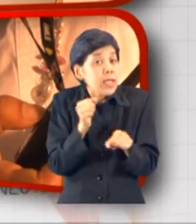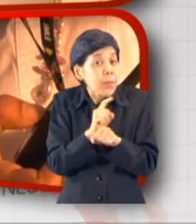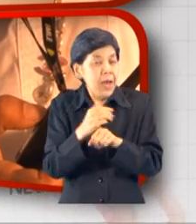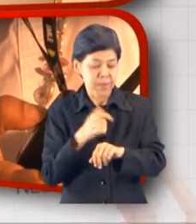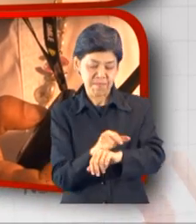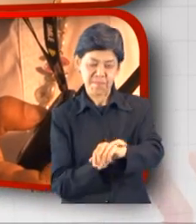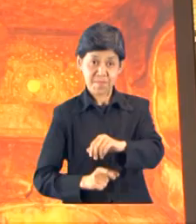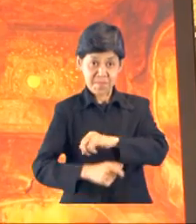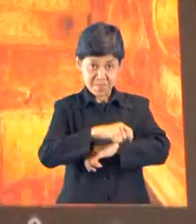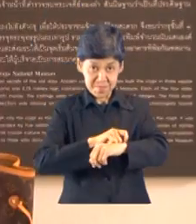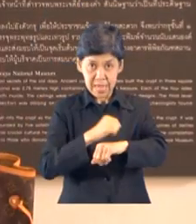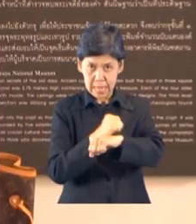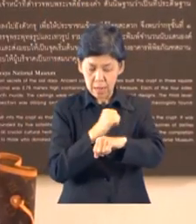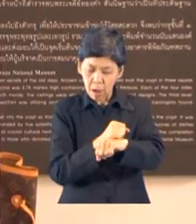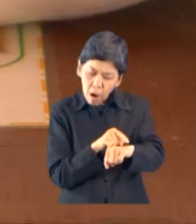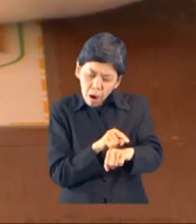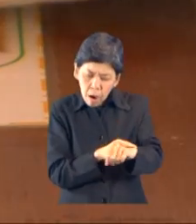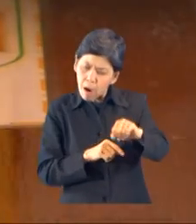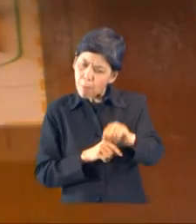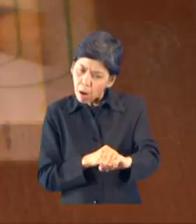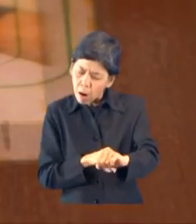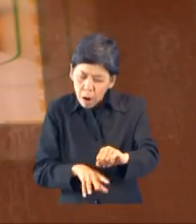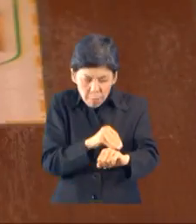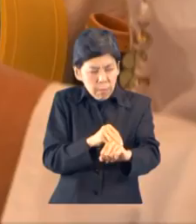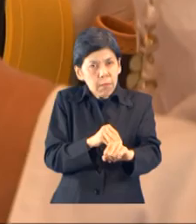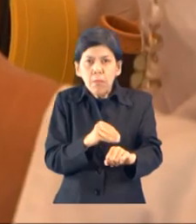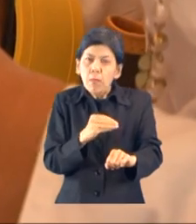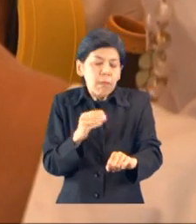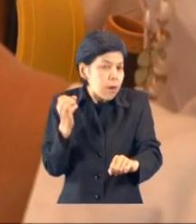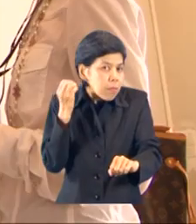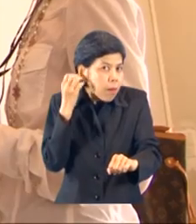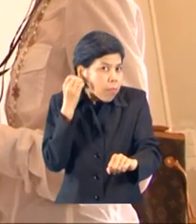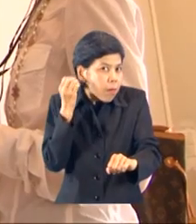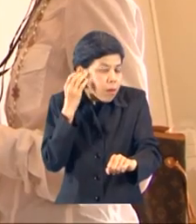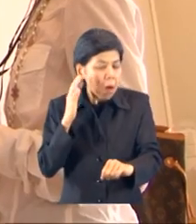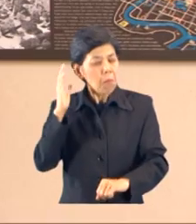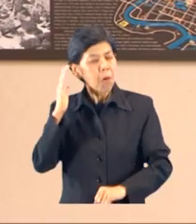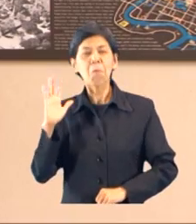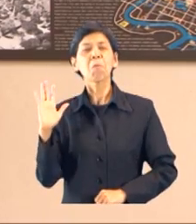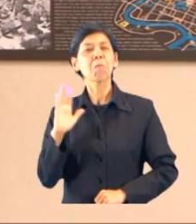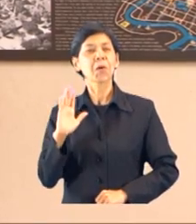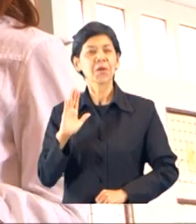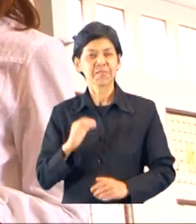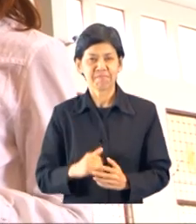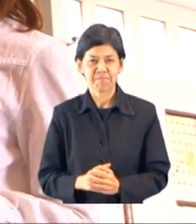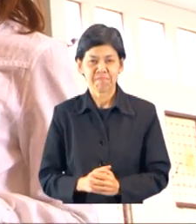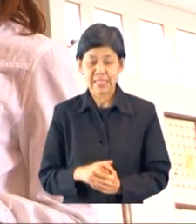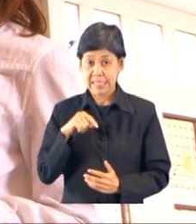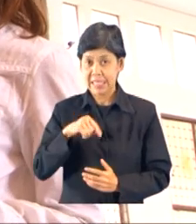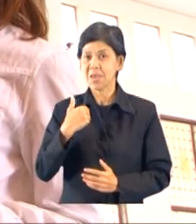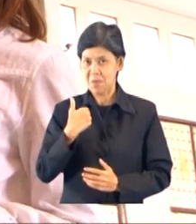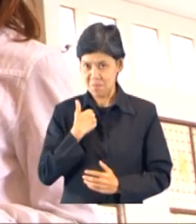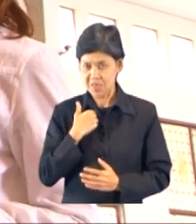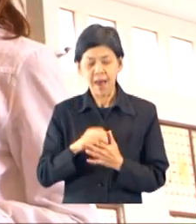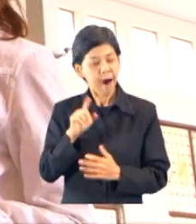ออดิโอไกด์คือนักท่องเที่ยวสามารถรับรู้ข้อมูลพิพิธภัณฑ์อย่างละเอียดโดยไม่ต้องอาศัยวิทยากร